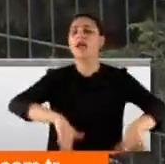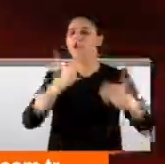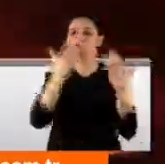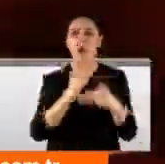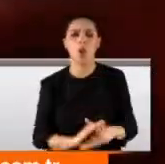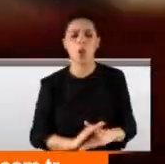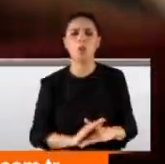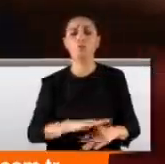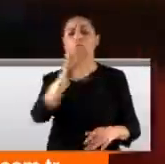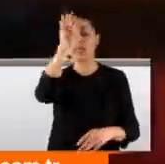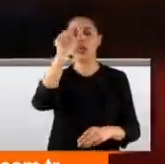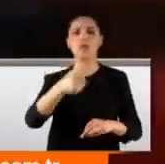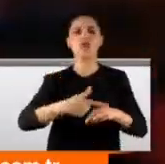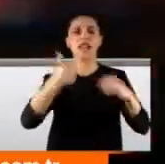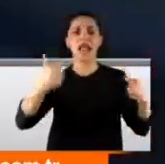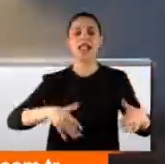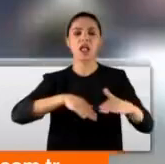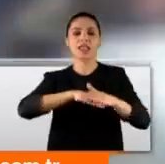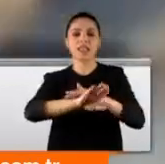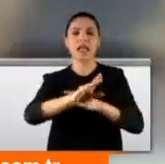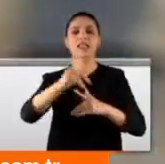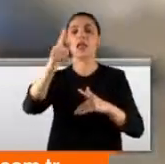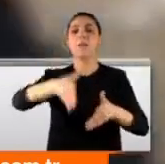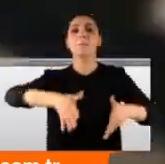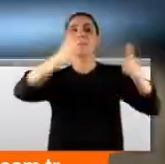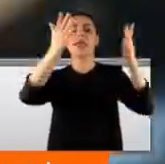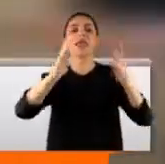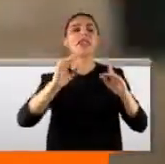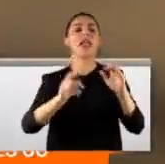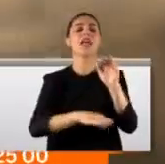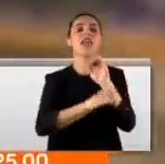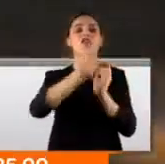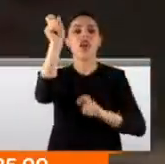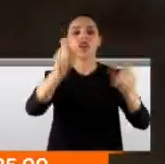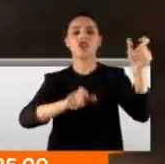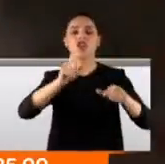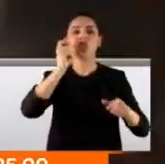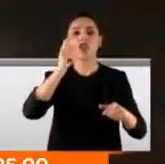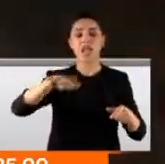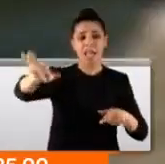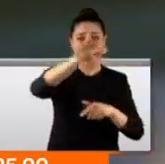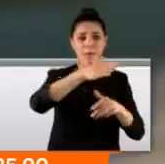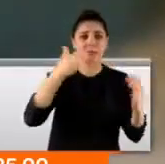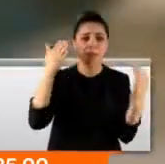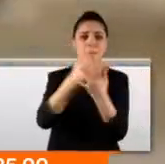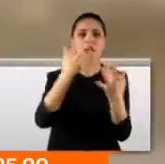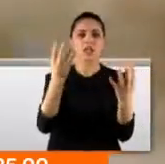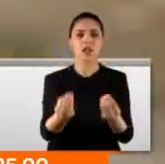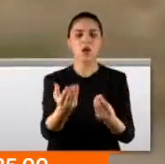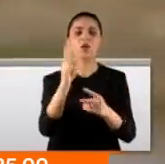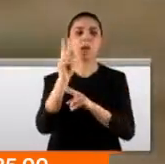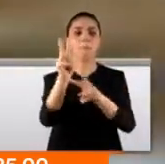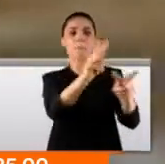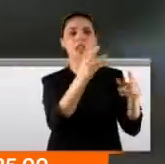alınamıyor. Esenyurt'taki sığınak site sakinleri tarafından basıldı. Manzara her şeyi özetliyordu. Dur geç, geç, geç.